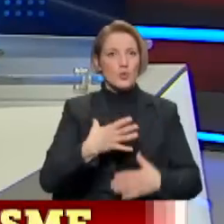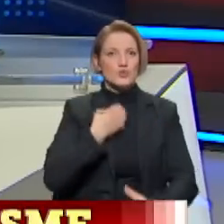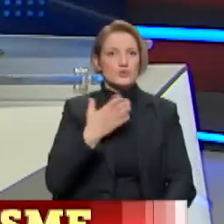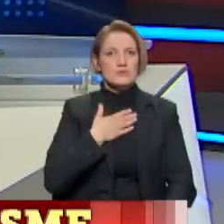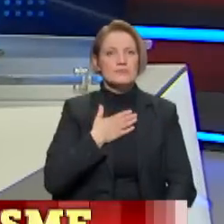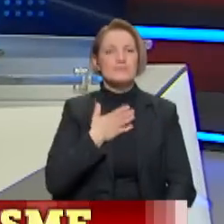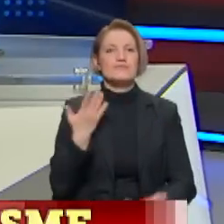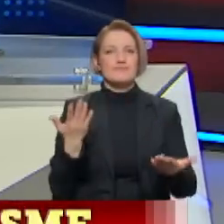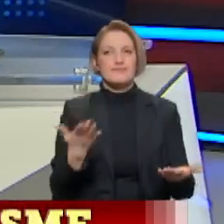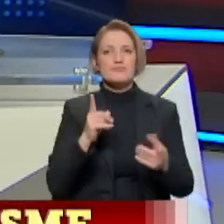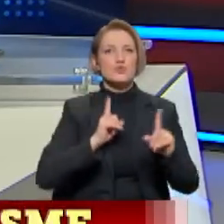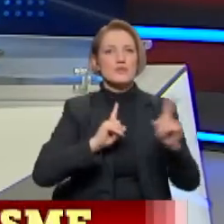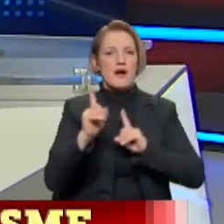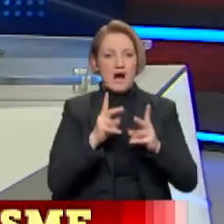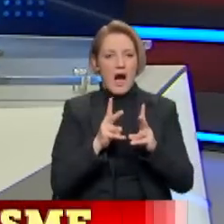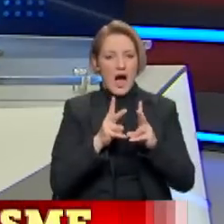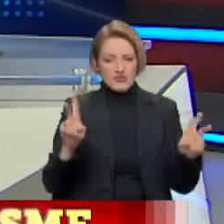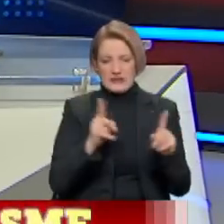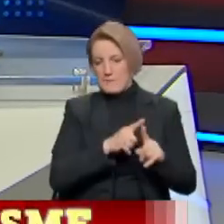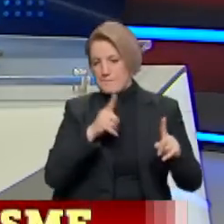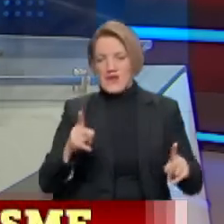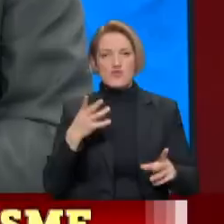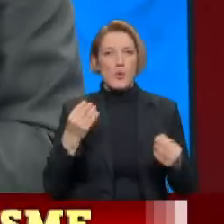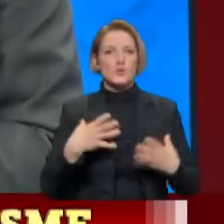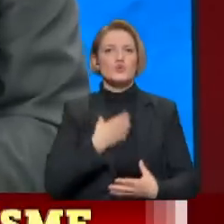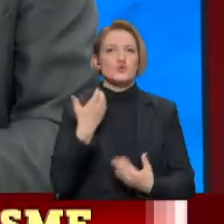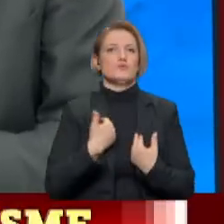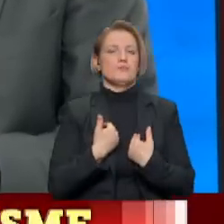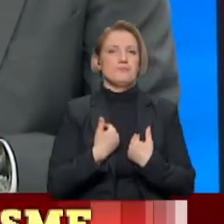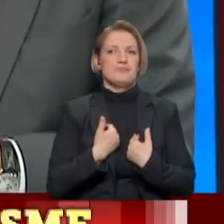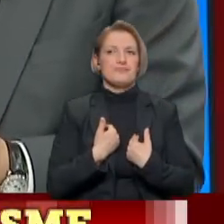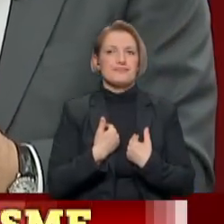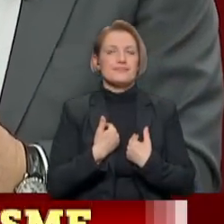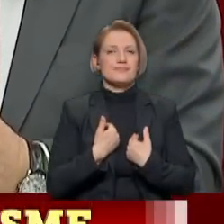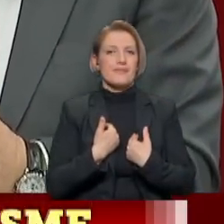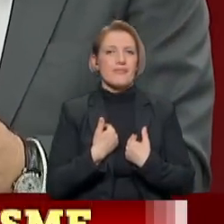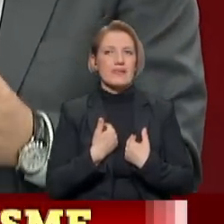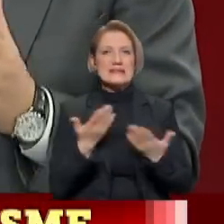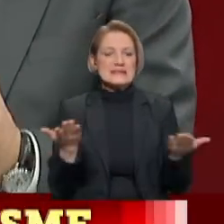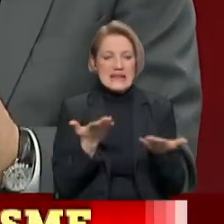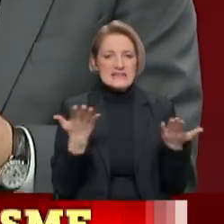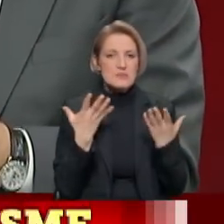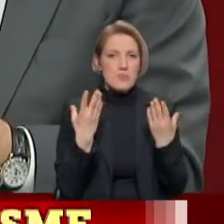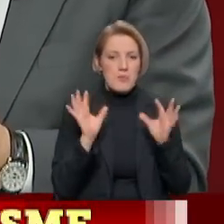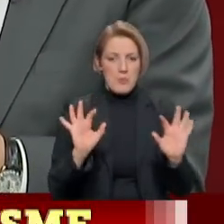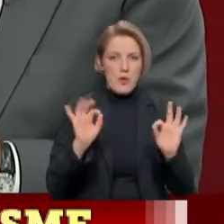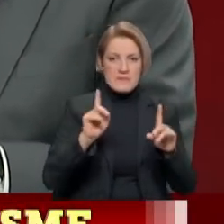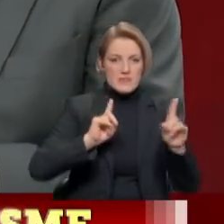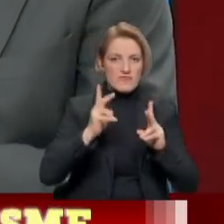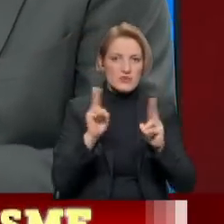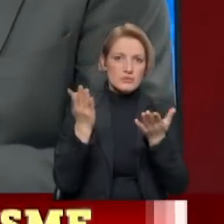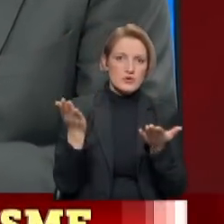zaten bu dava açıldığından beri çok üzgünüm. Çok üzgünüm. Yani nasıl böyle bir davayı